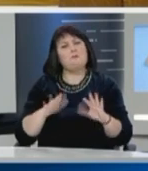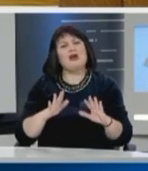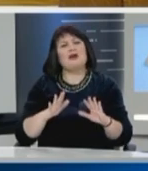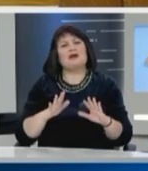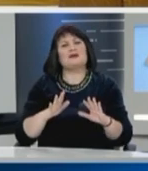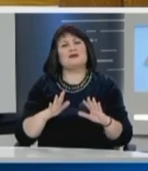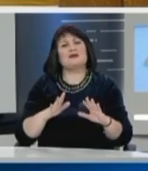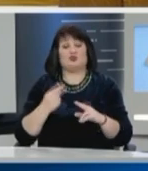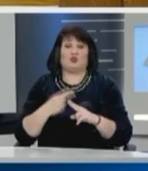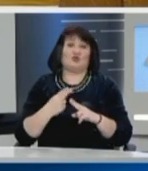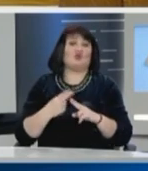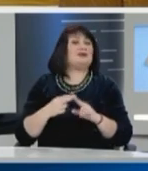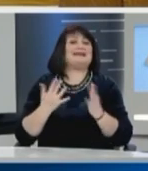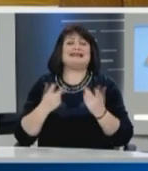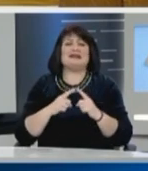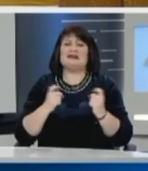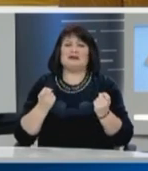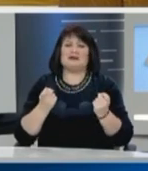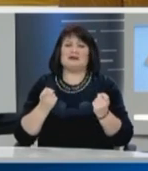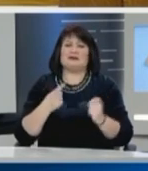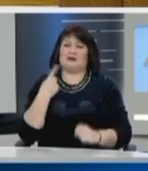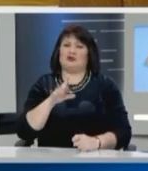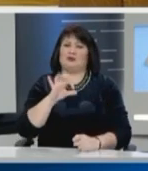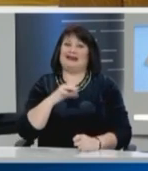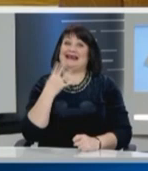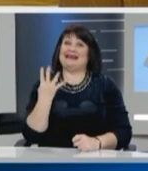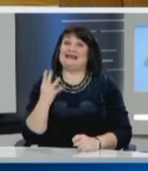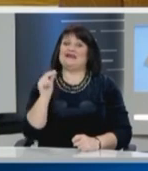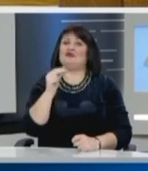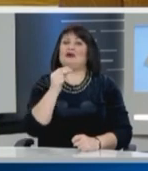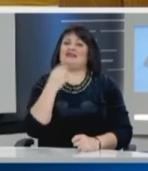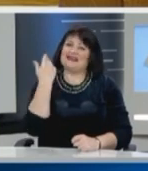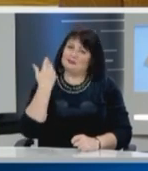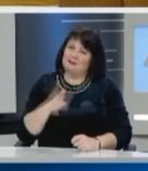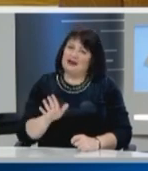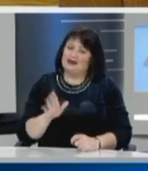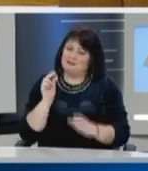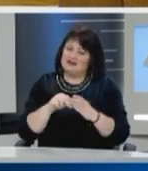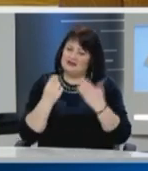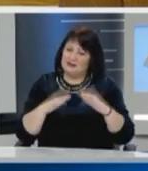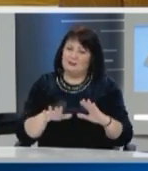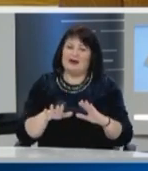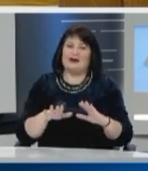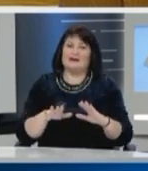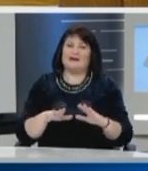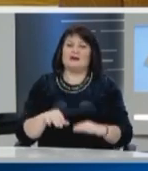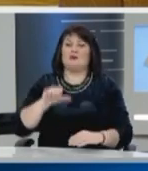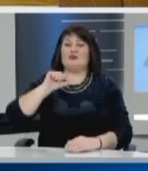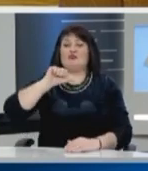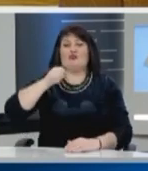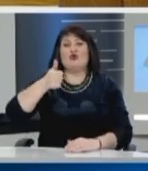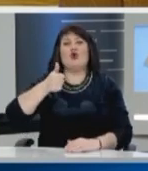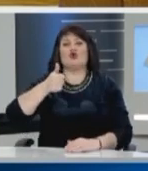ψηφίστηκε πανηγυρικά, θα έλεγα, με 154 βουλευτές, ο